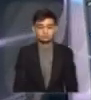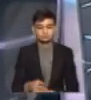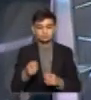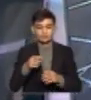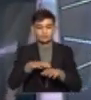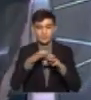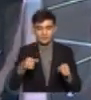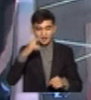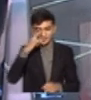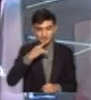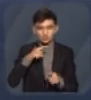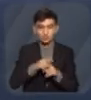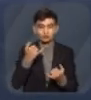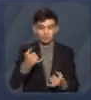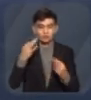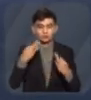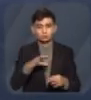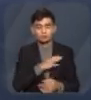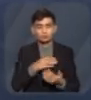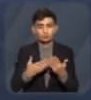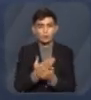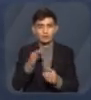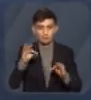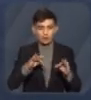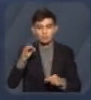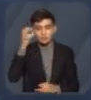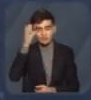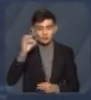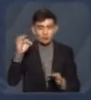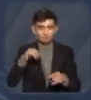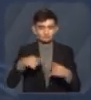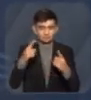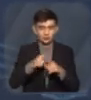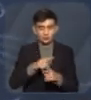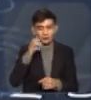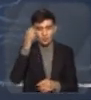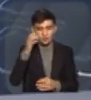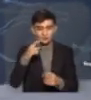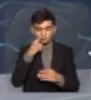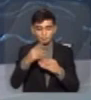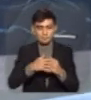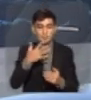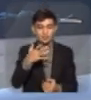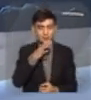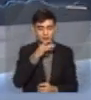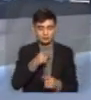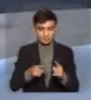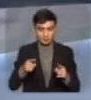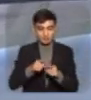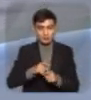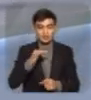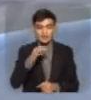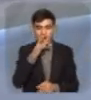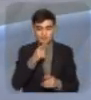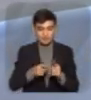Правительство Казахстана сегодня одобрило новую программу по развитию образования и науки на ближайшие 5 лет. В течение этого времени в